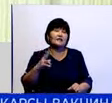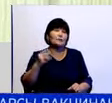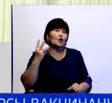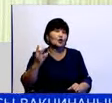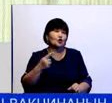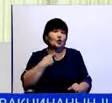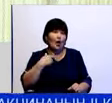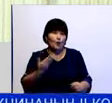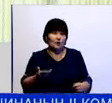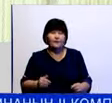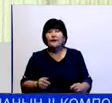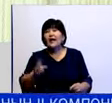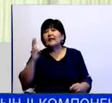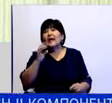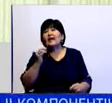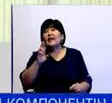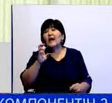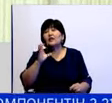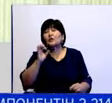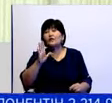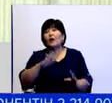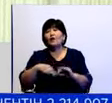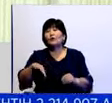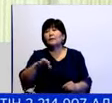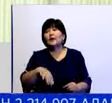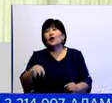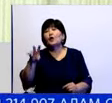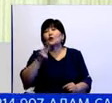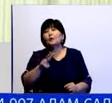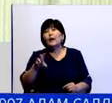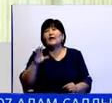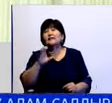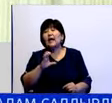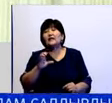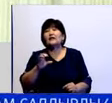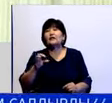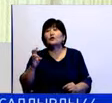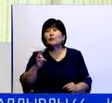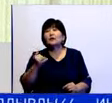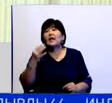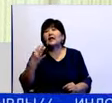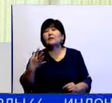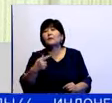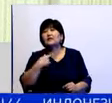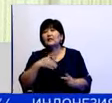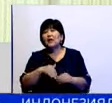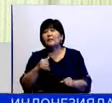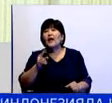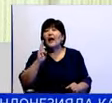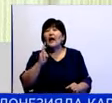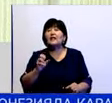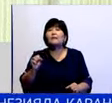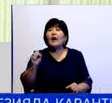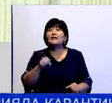3 дауыс. Нағилясов ауылдық округі бойынша Нұрмағанбетов Сағдат Нұрмағанбетұлы 45 дауыс, Қалбай